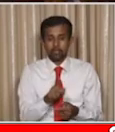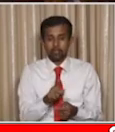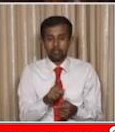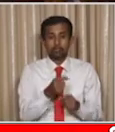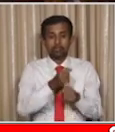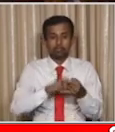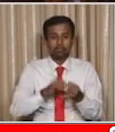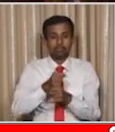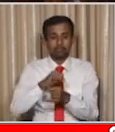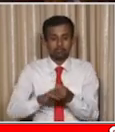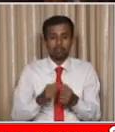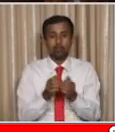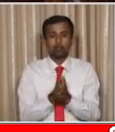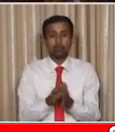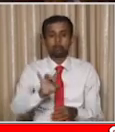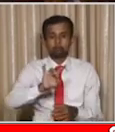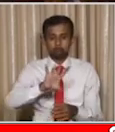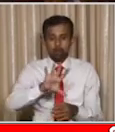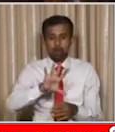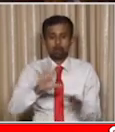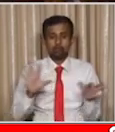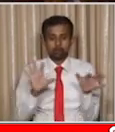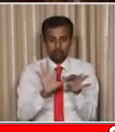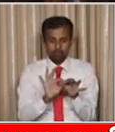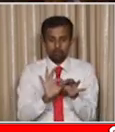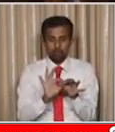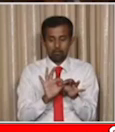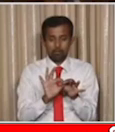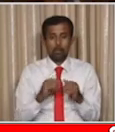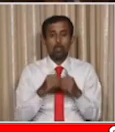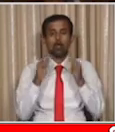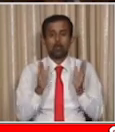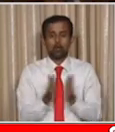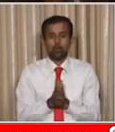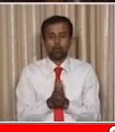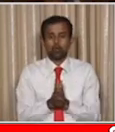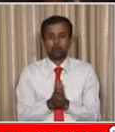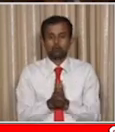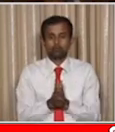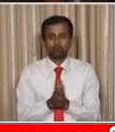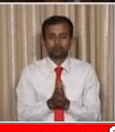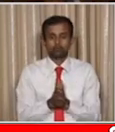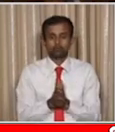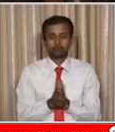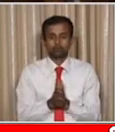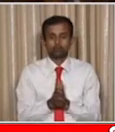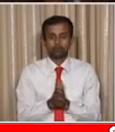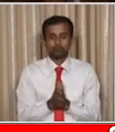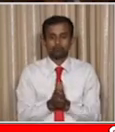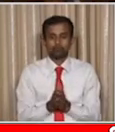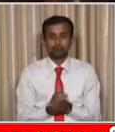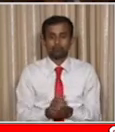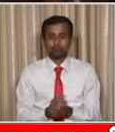பிரிவுகளை இணைத்து மொத்தமாக 37 மூன்று பிரதேச செயலங்களை கொண்ட 37 கிராம அலுவலர்கள்